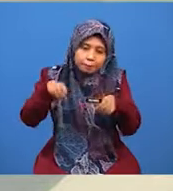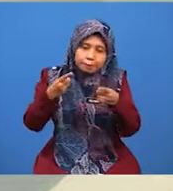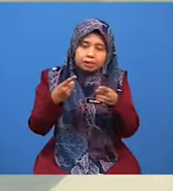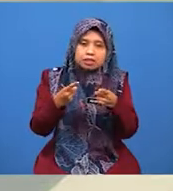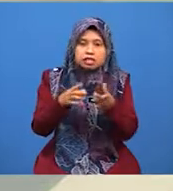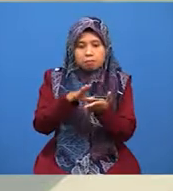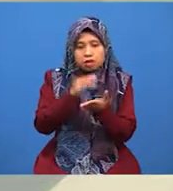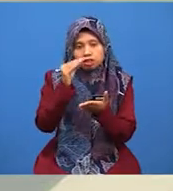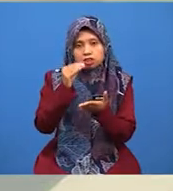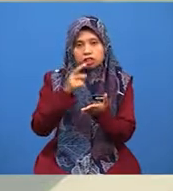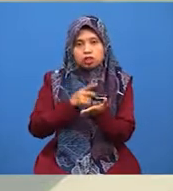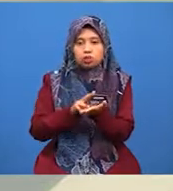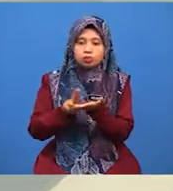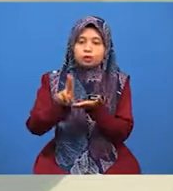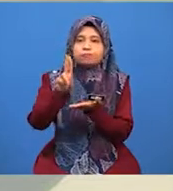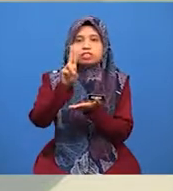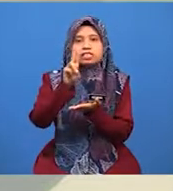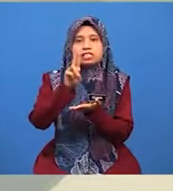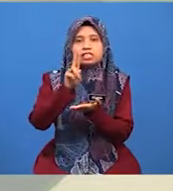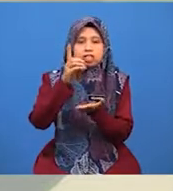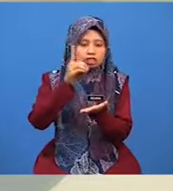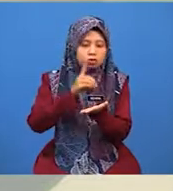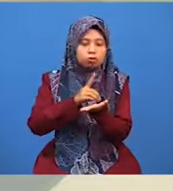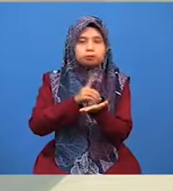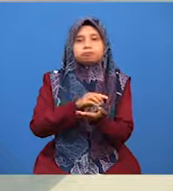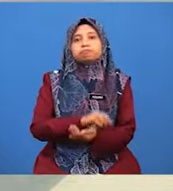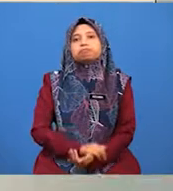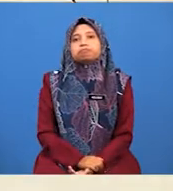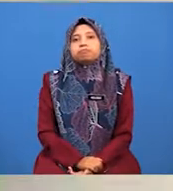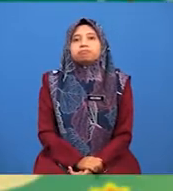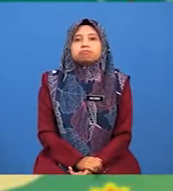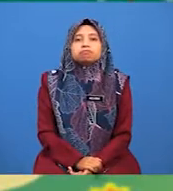melanjutkan pelajaran ke peringkat kedoktoran.